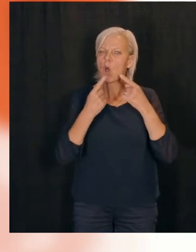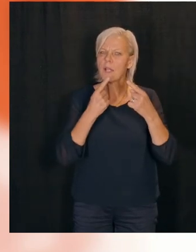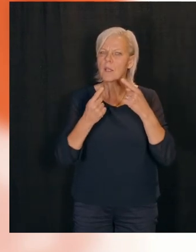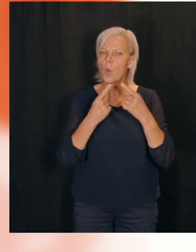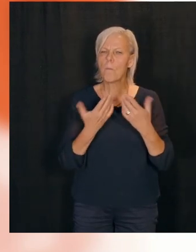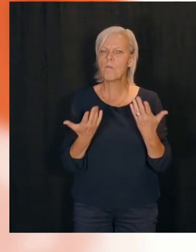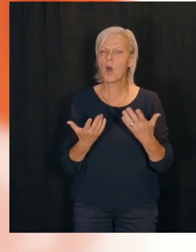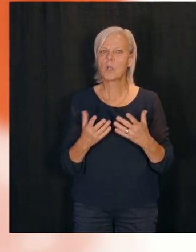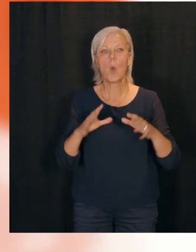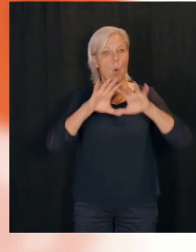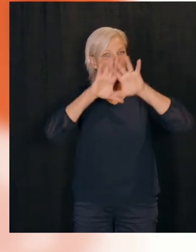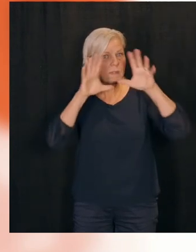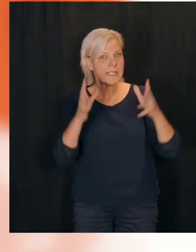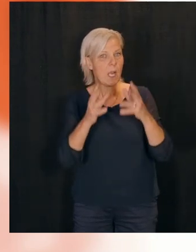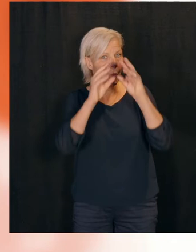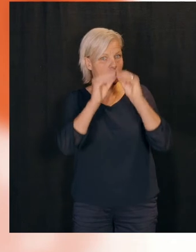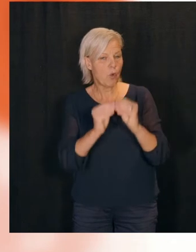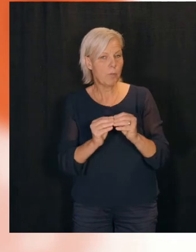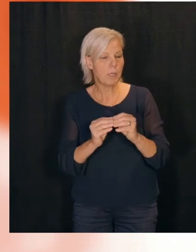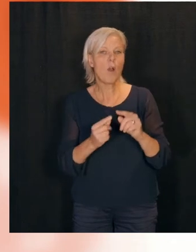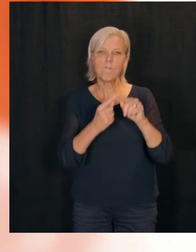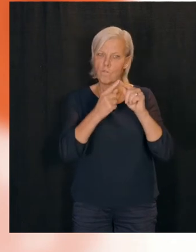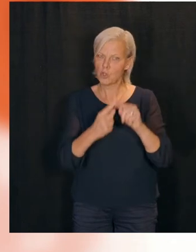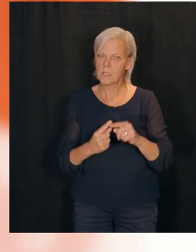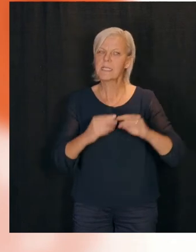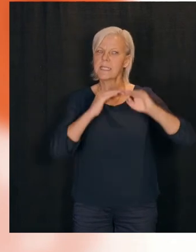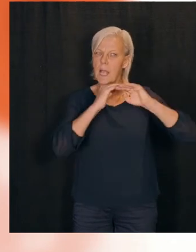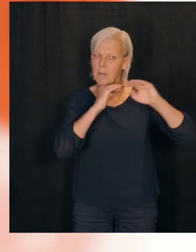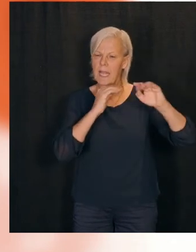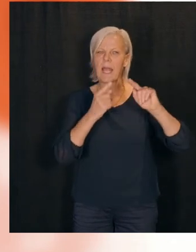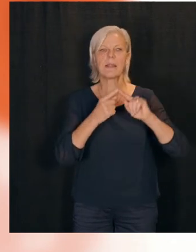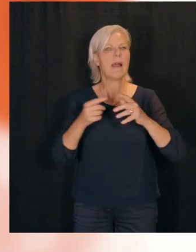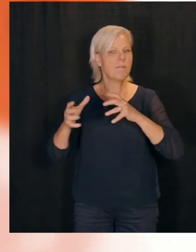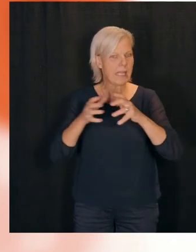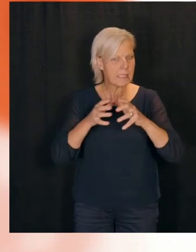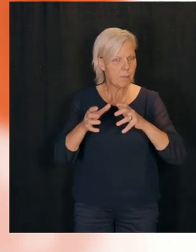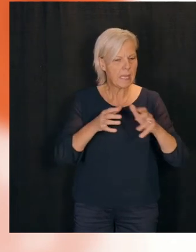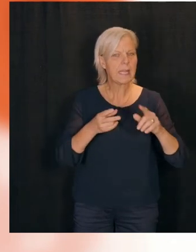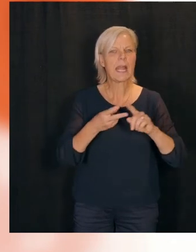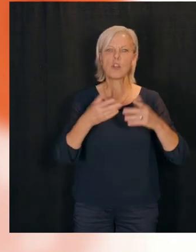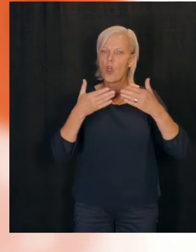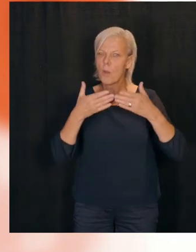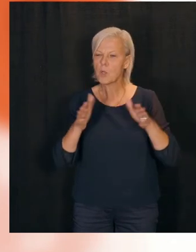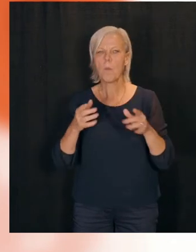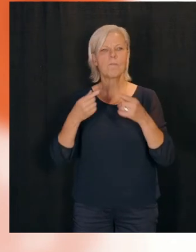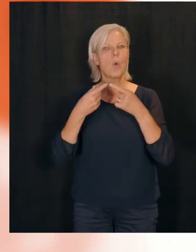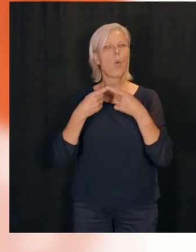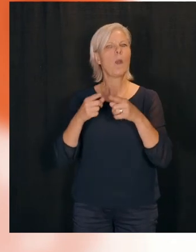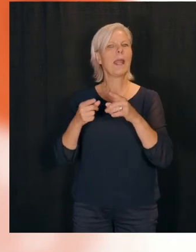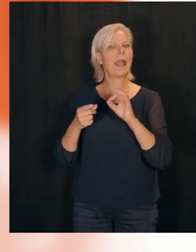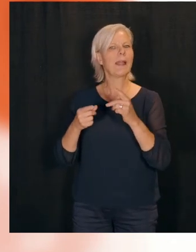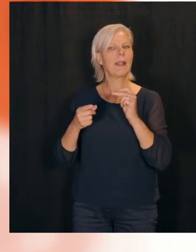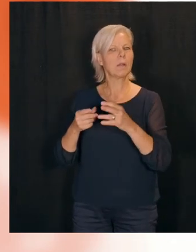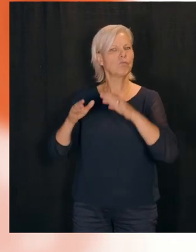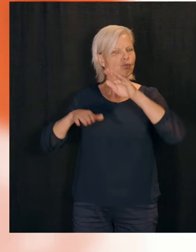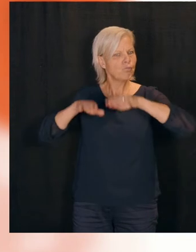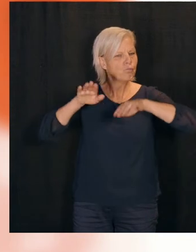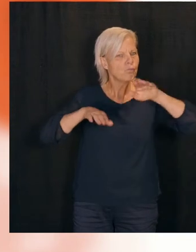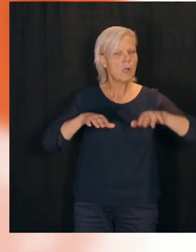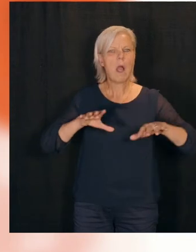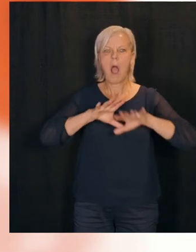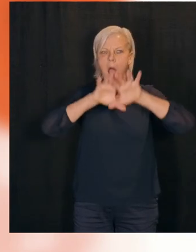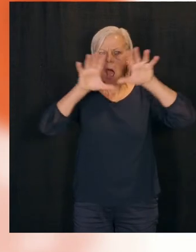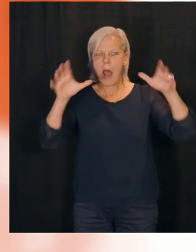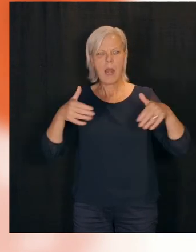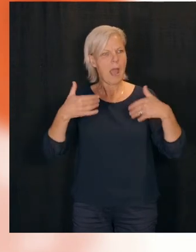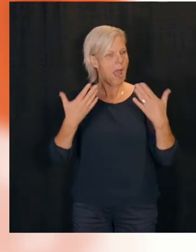universell utformning handlar först och främst om jämlikhet. Att flexibilitet öppnar upp för olikhet. Att alla är